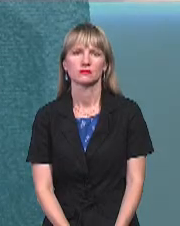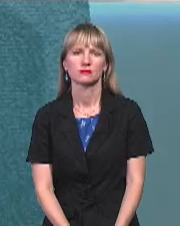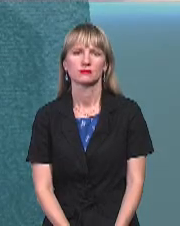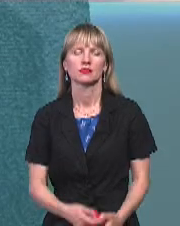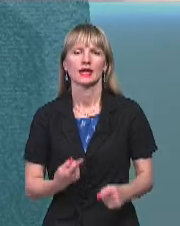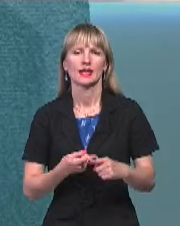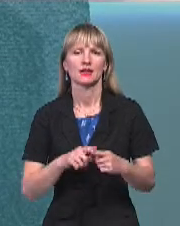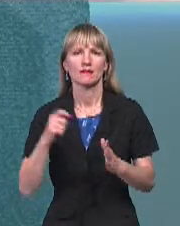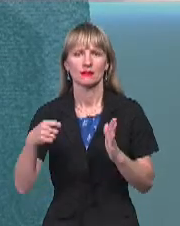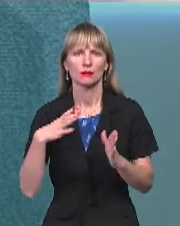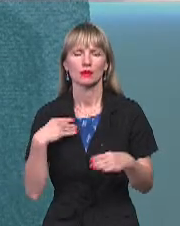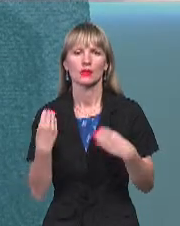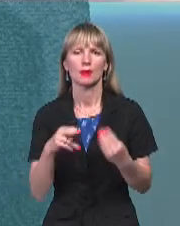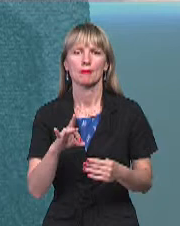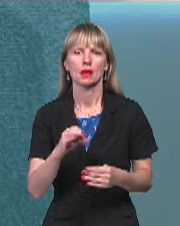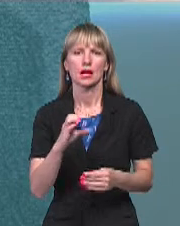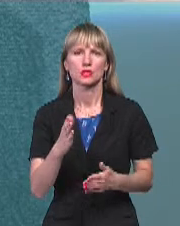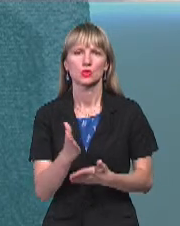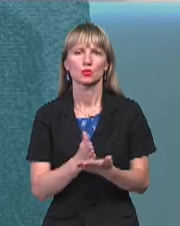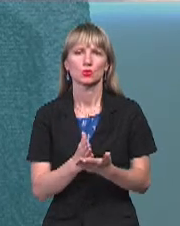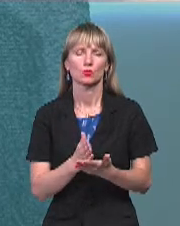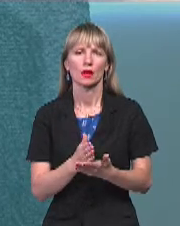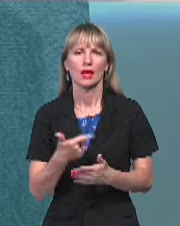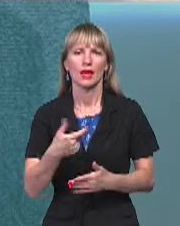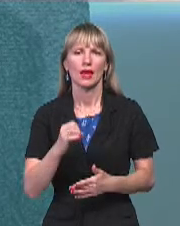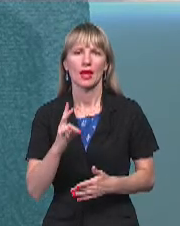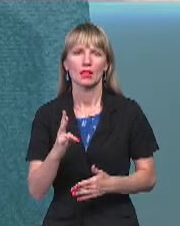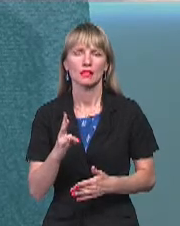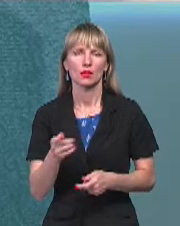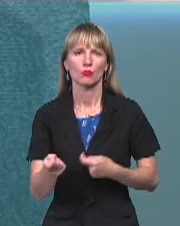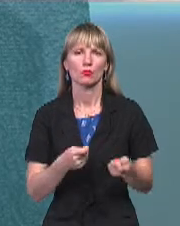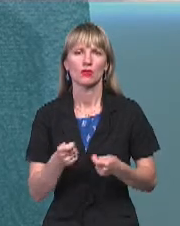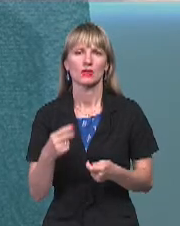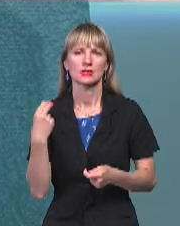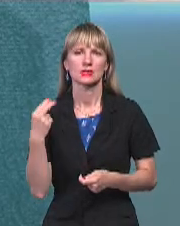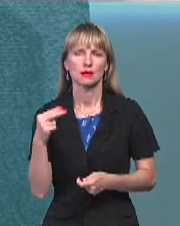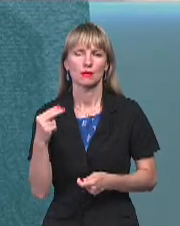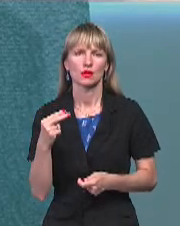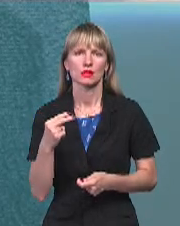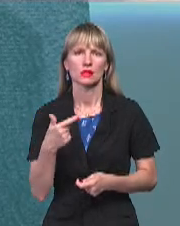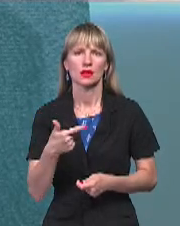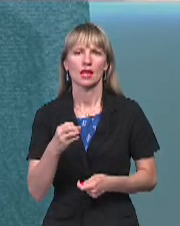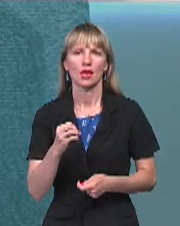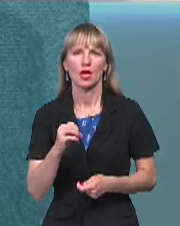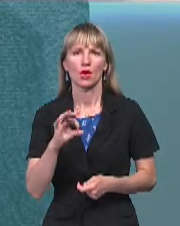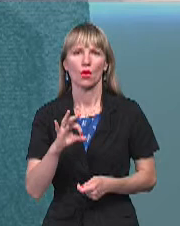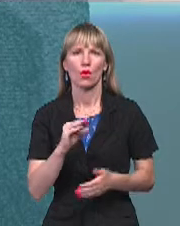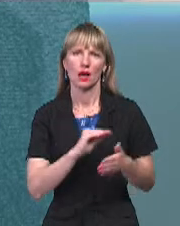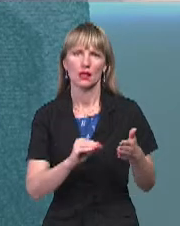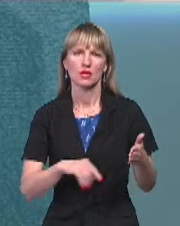Це відео було надано прес-службою Генерального управління Запорізького геокадастру у нашій